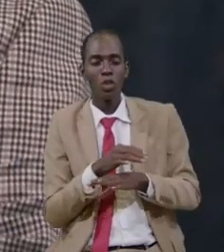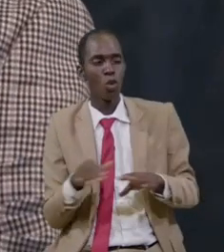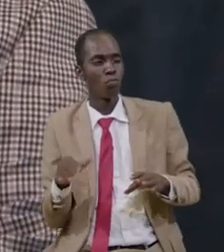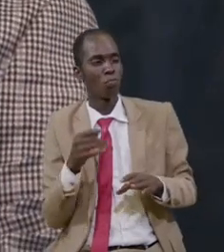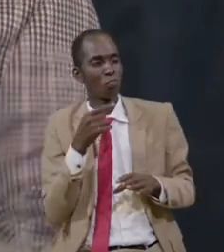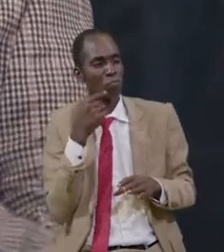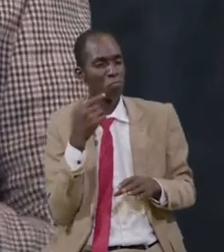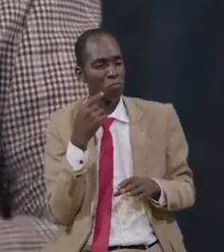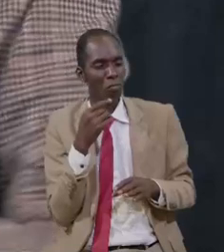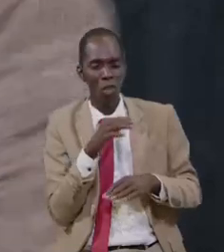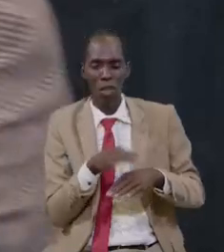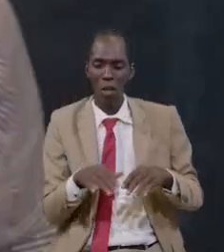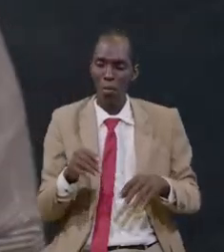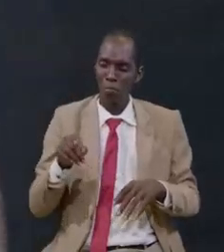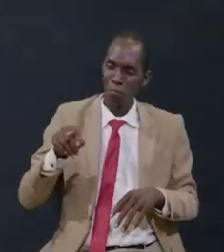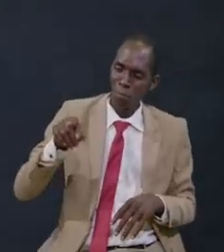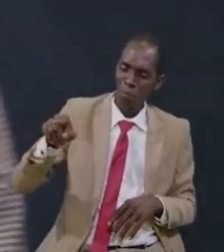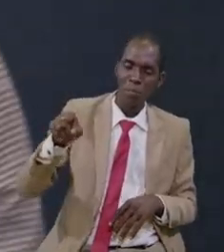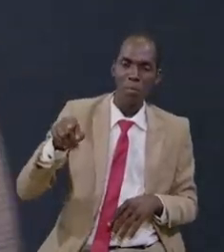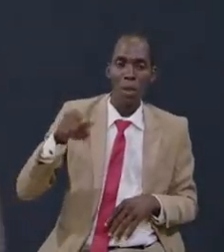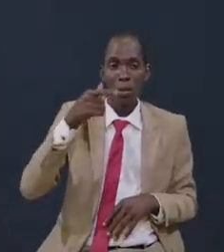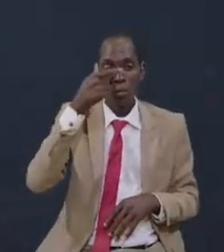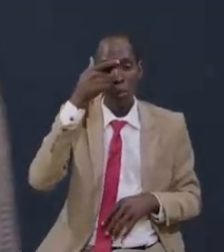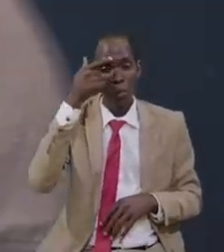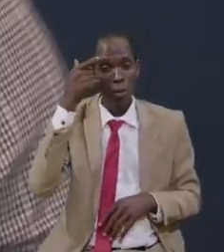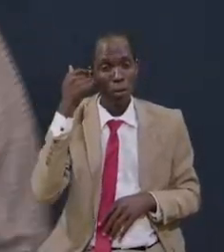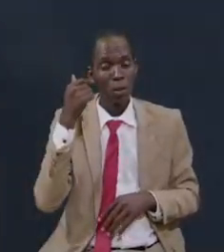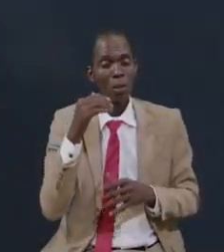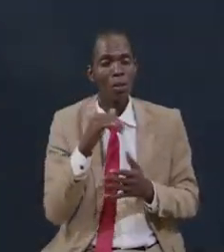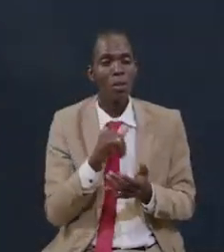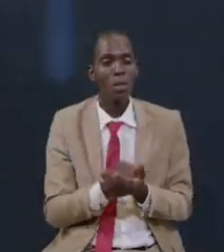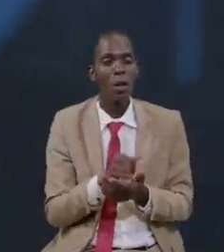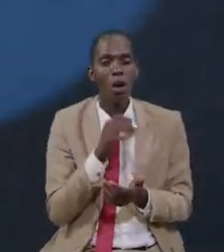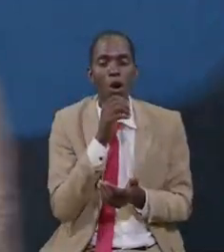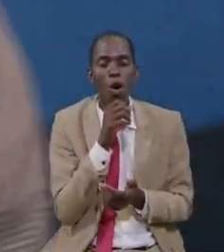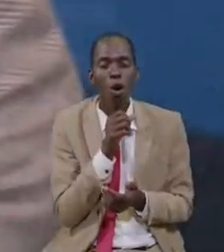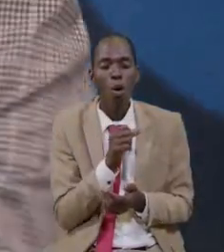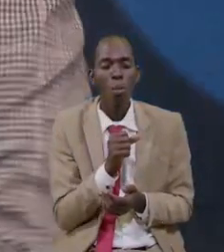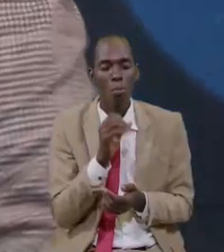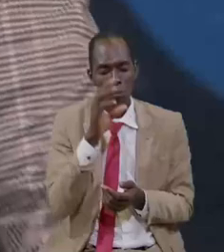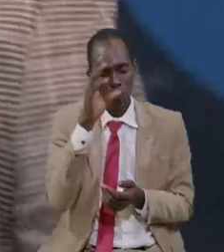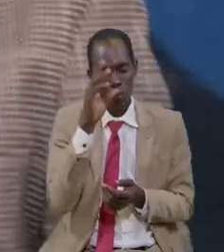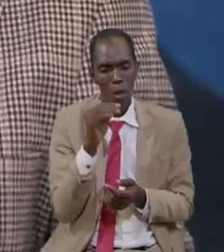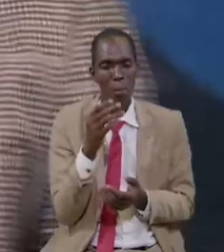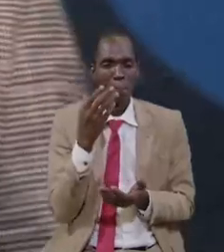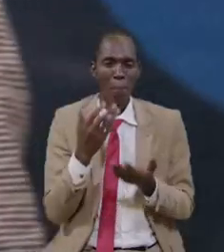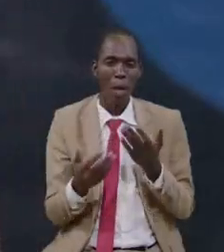ne doite pas, ne l'indexe pas du doigt. Parce que ce vieux-là peut te maudire.